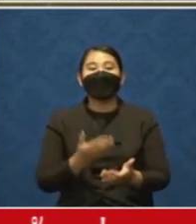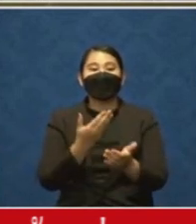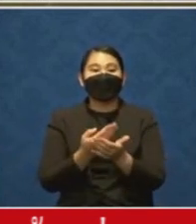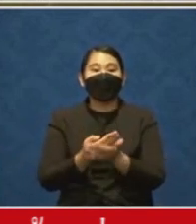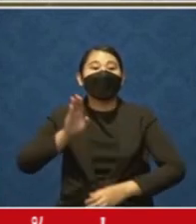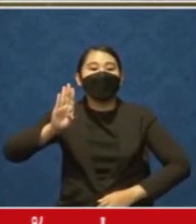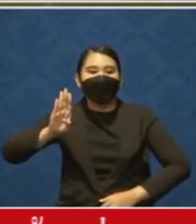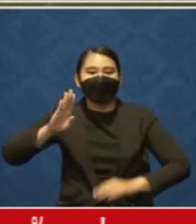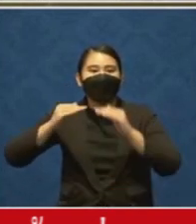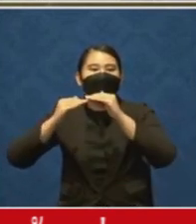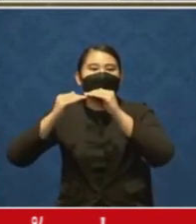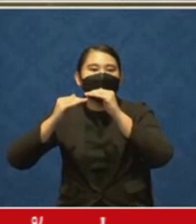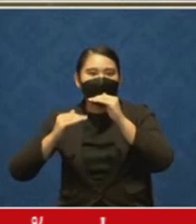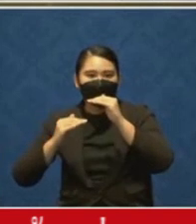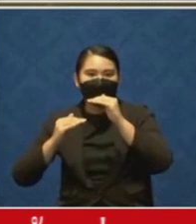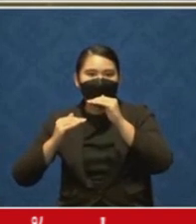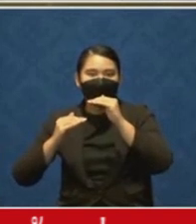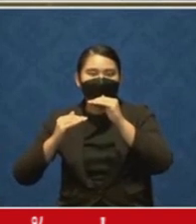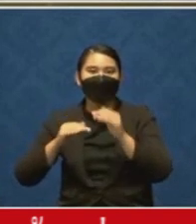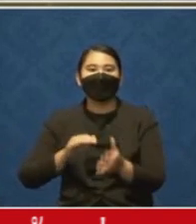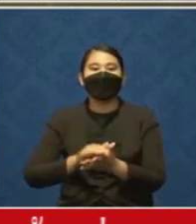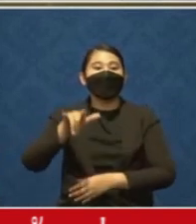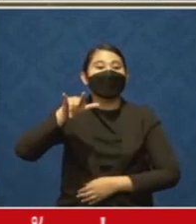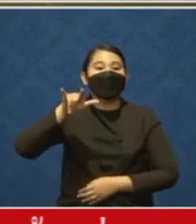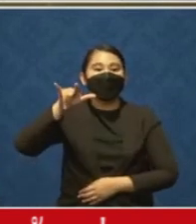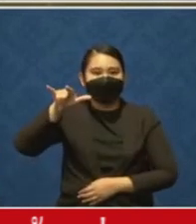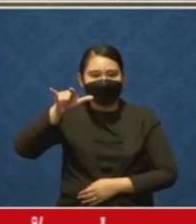บาทยิ่งอ่อนราคาเครื่องบิน